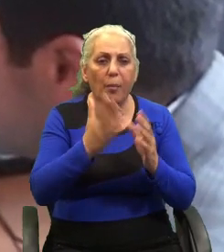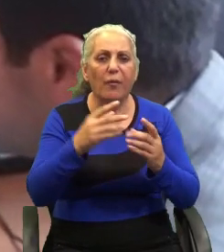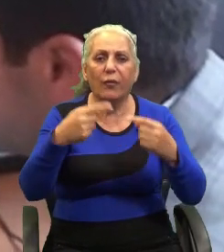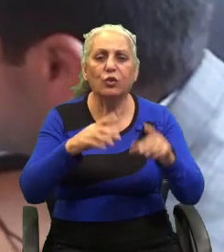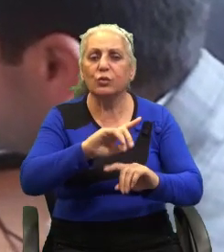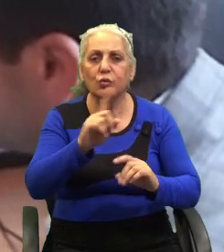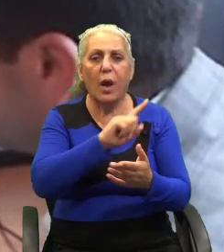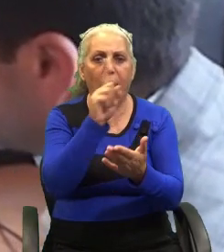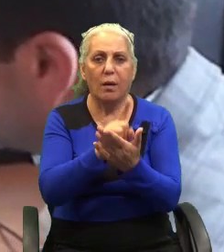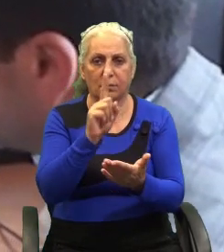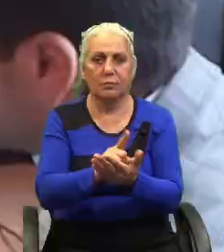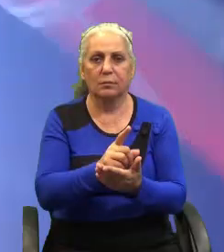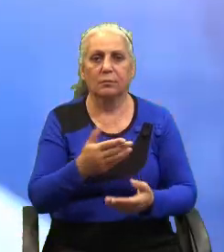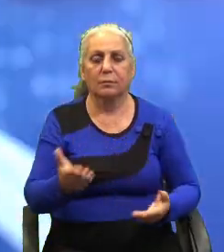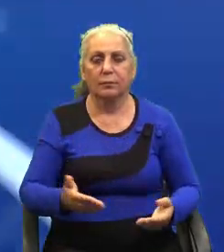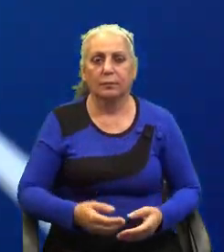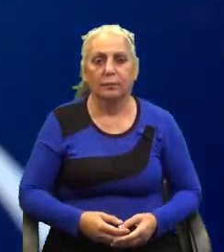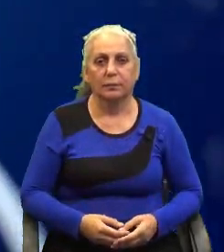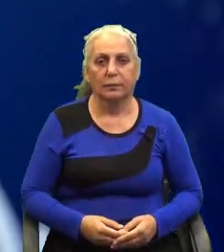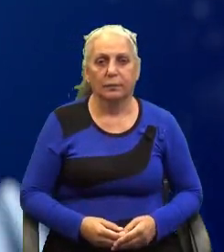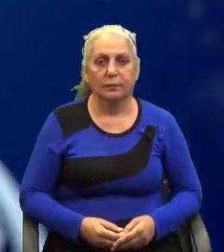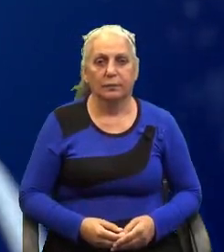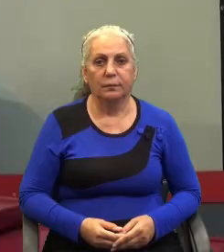շարք հարցերով։